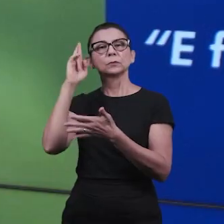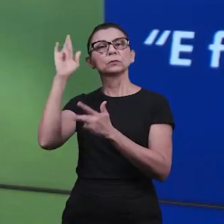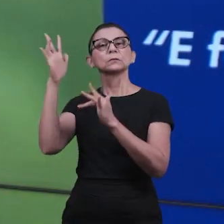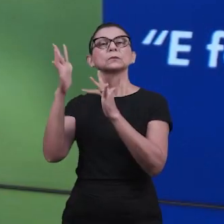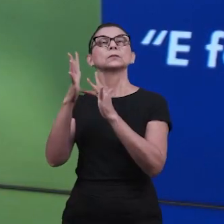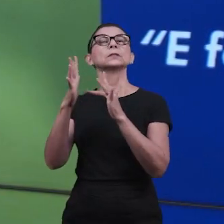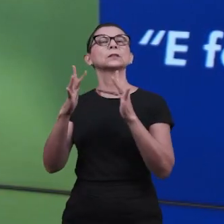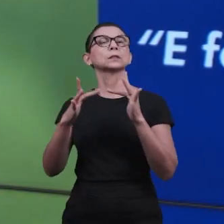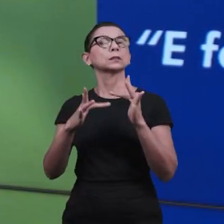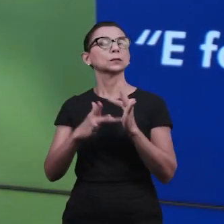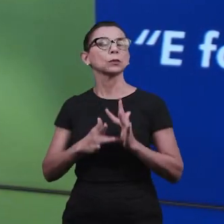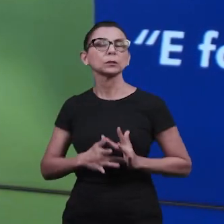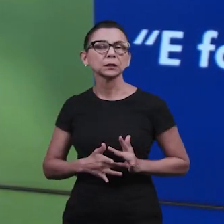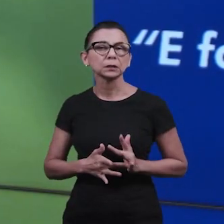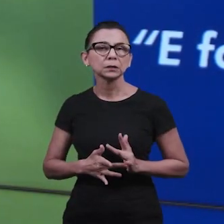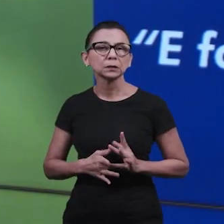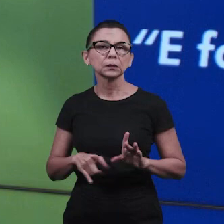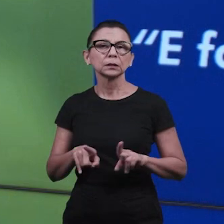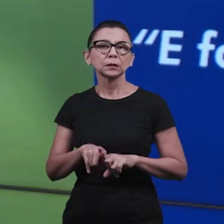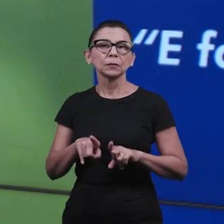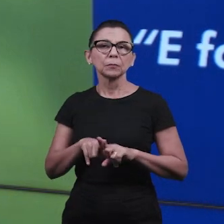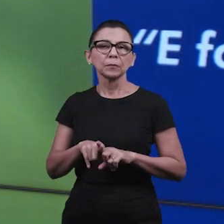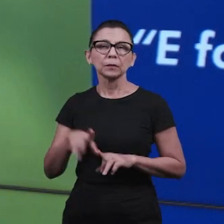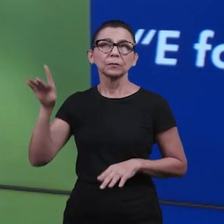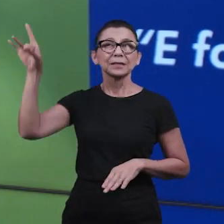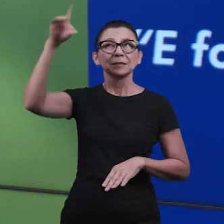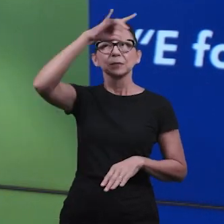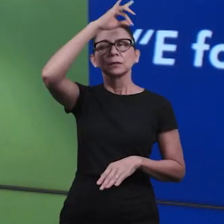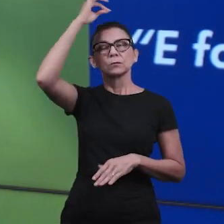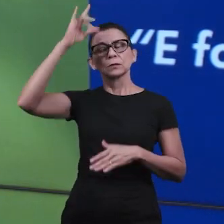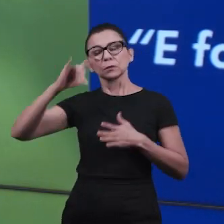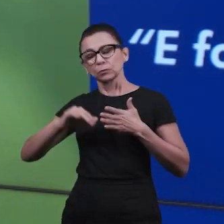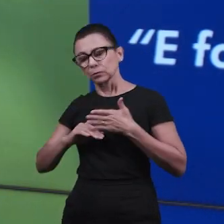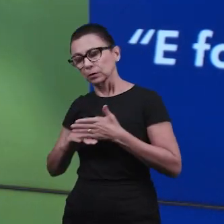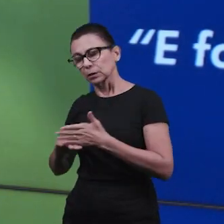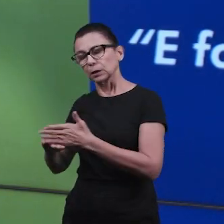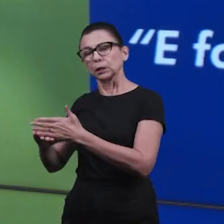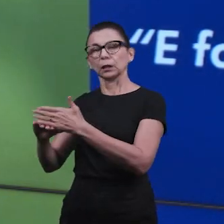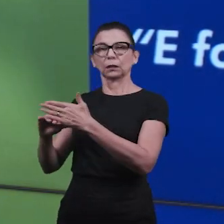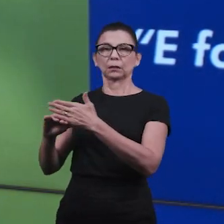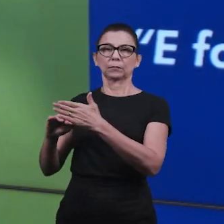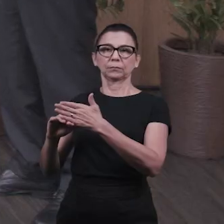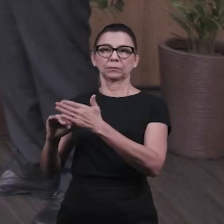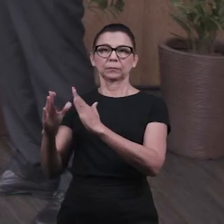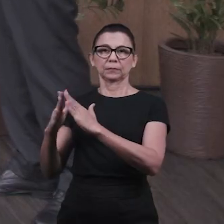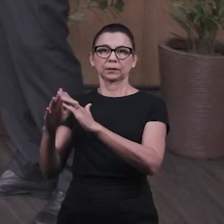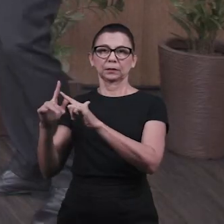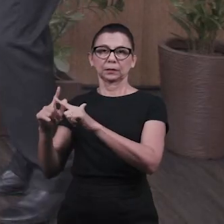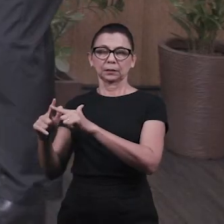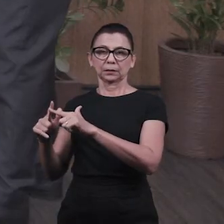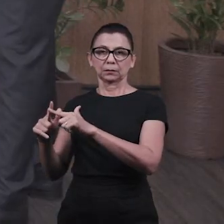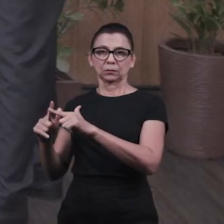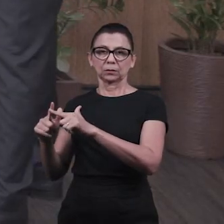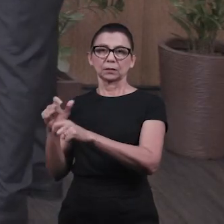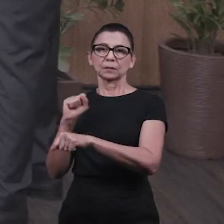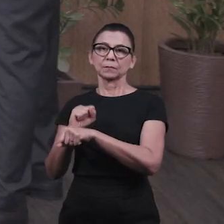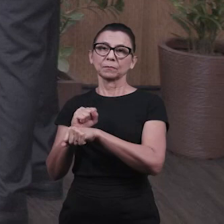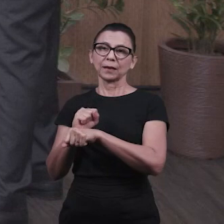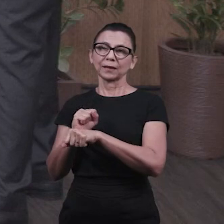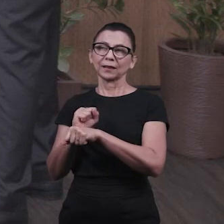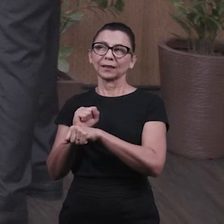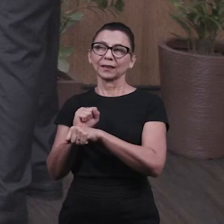dirigée par le Saint-Esprit, en attendant son enlèvement, qui est ce que nous voyons ici, dans Apocalypse